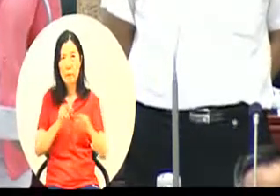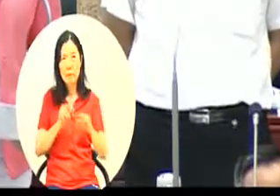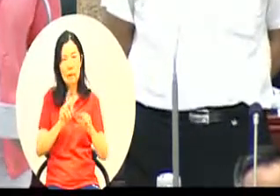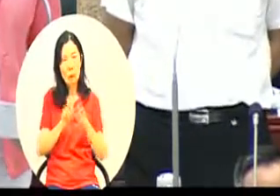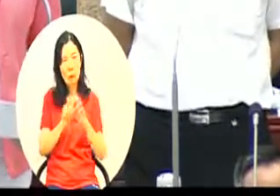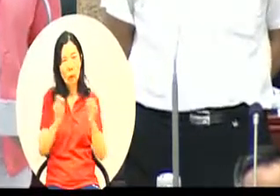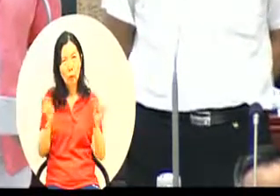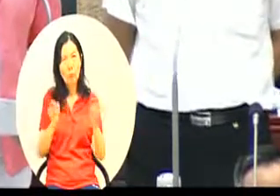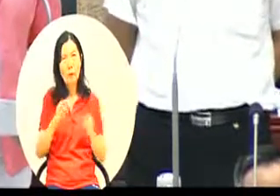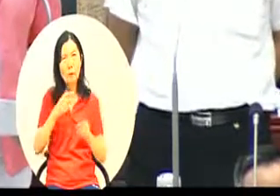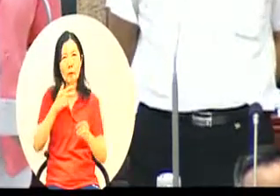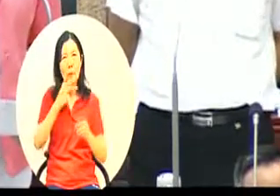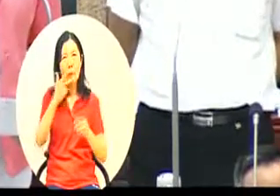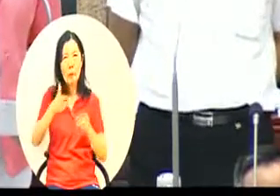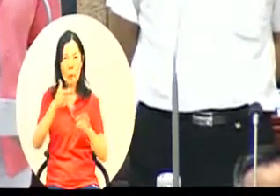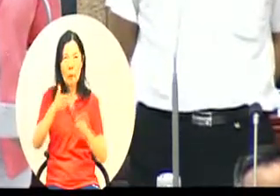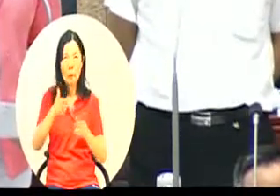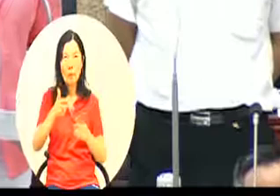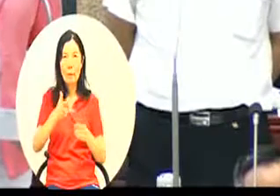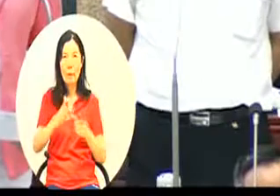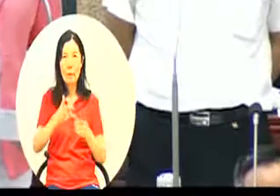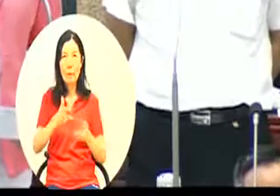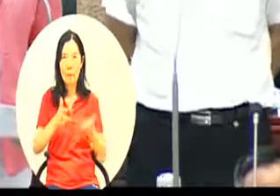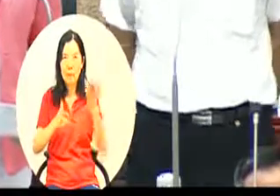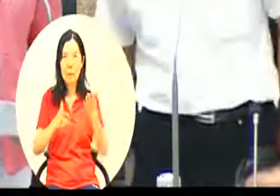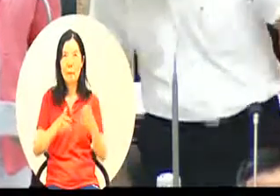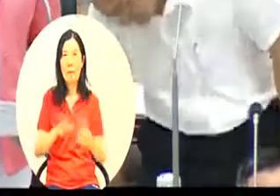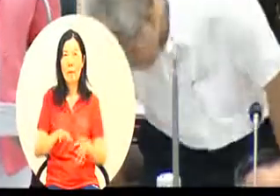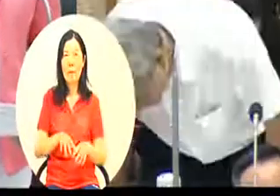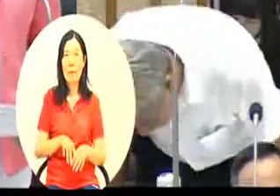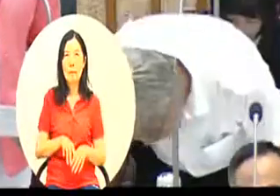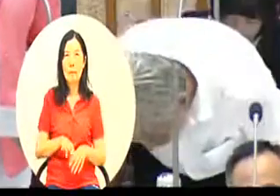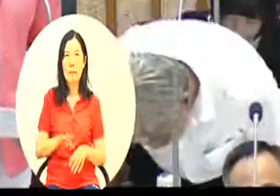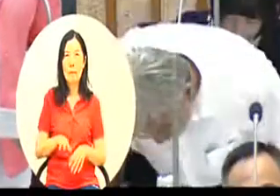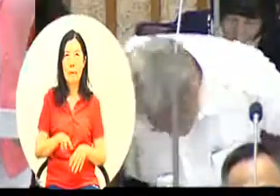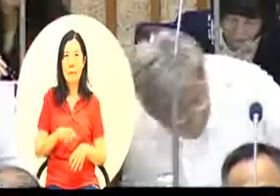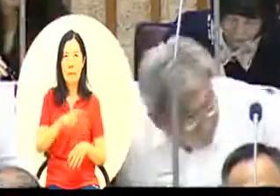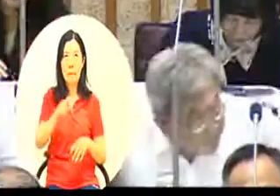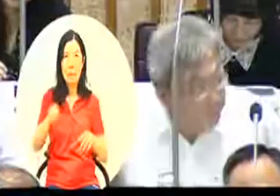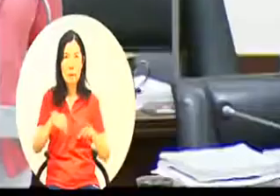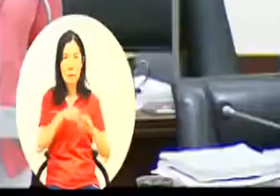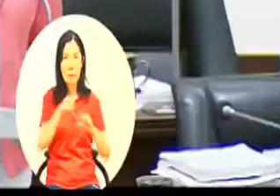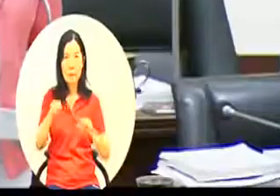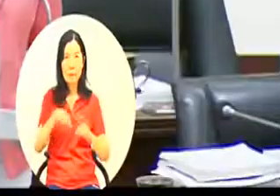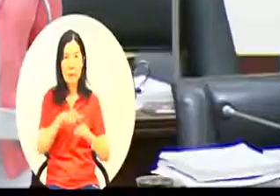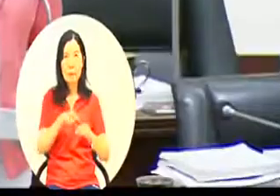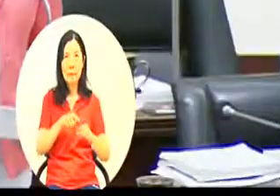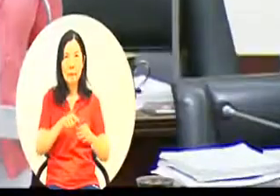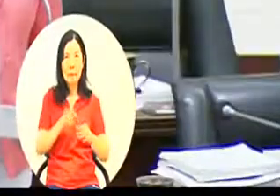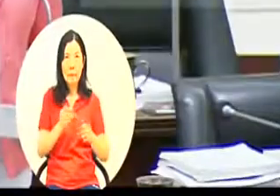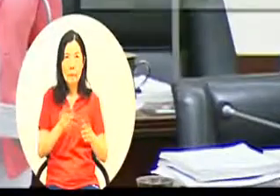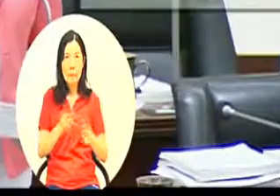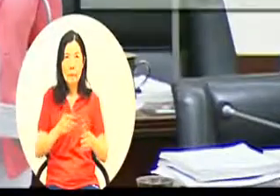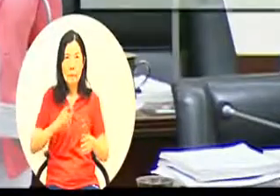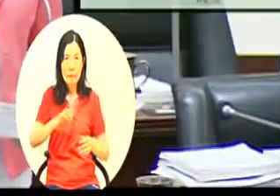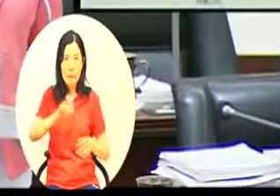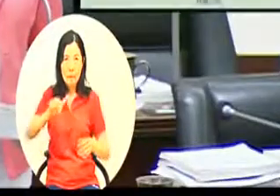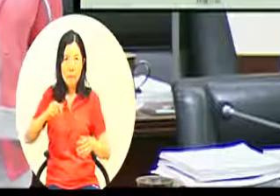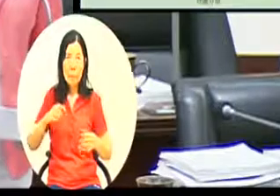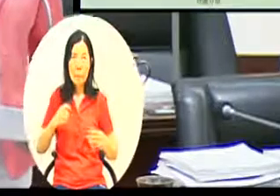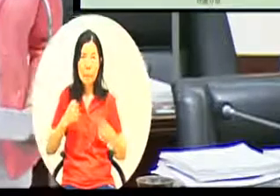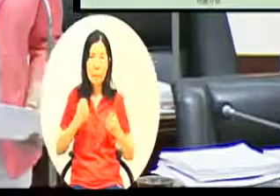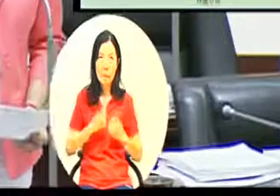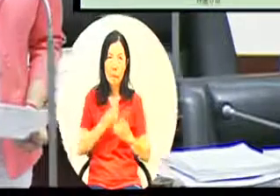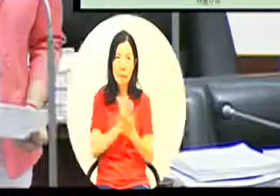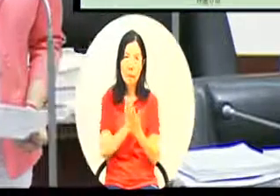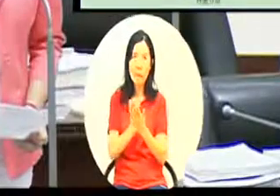7年以上了，而且呢，局长您先请坐，而且呢，他们的这个配备。是不是我